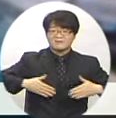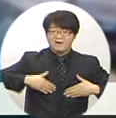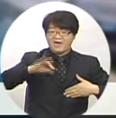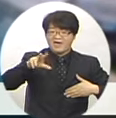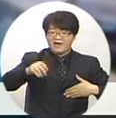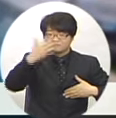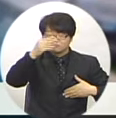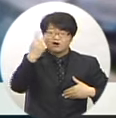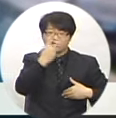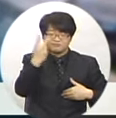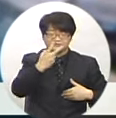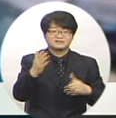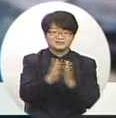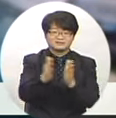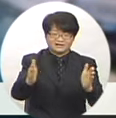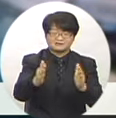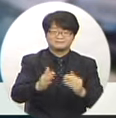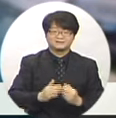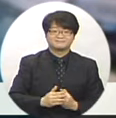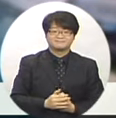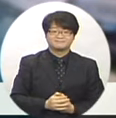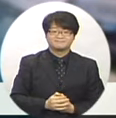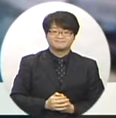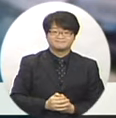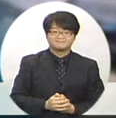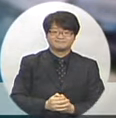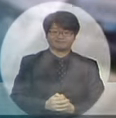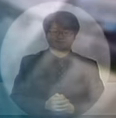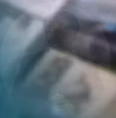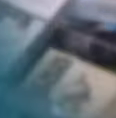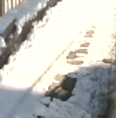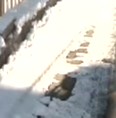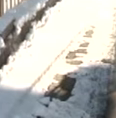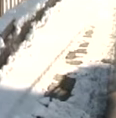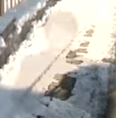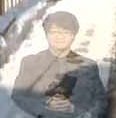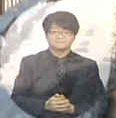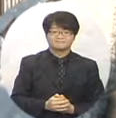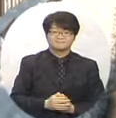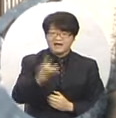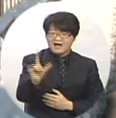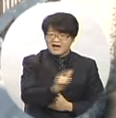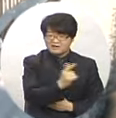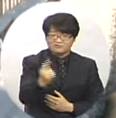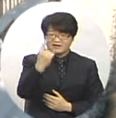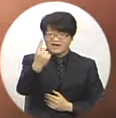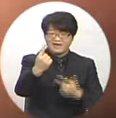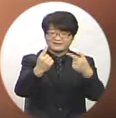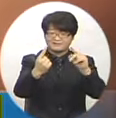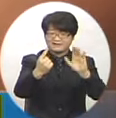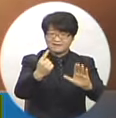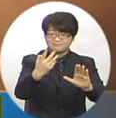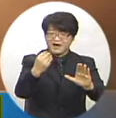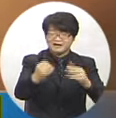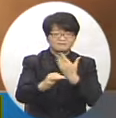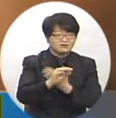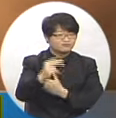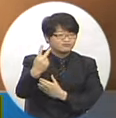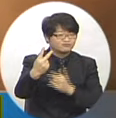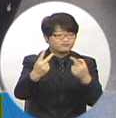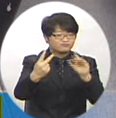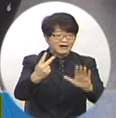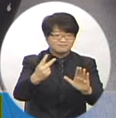무료 검진 서비스를 실시합니다. 경기도청 신희연 기자입니다. 하루에 한 갑, 많으면 두